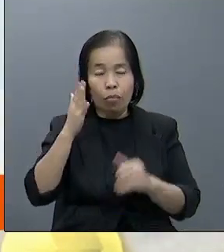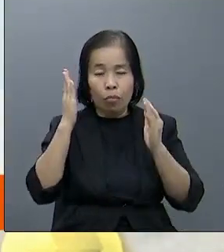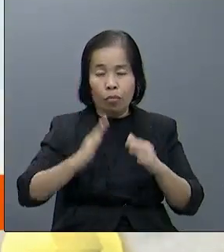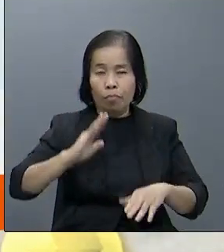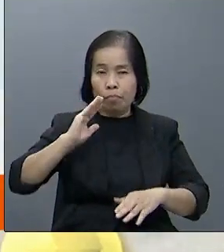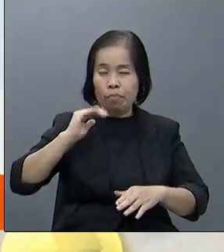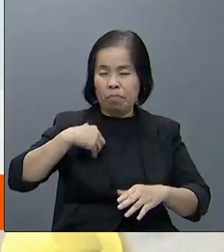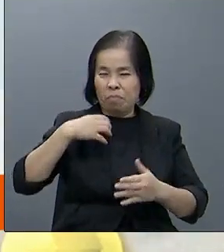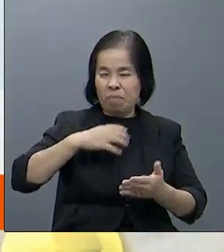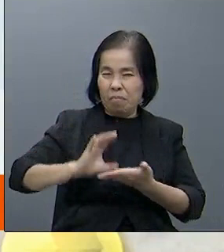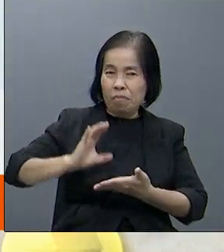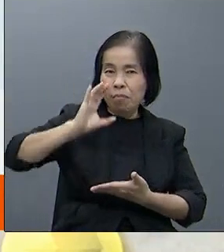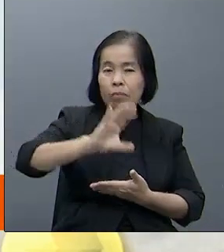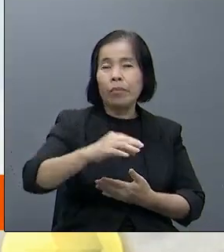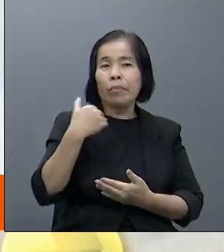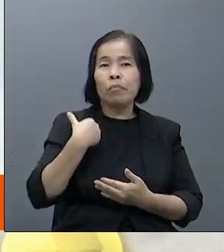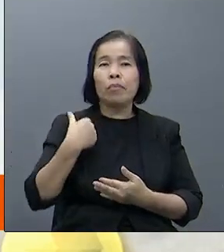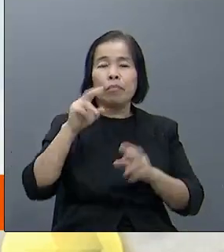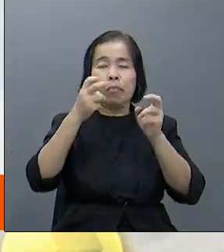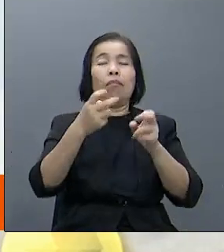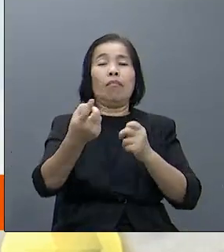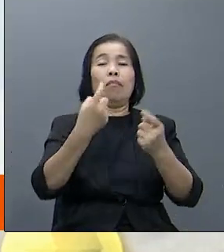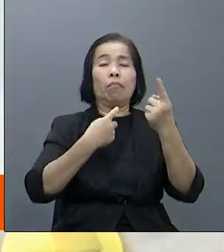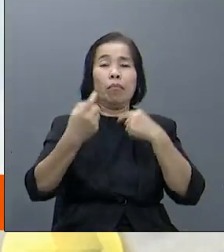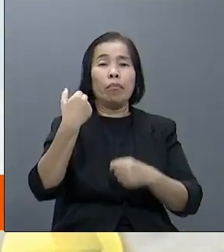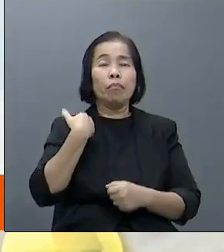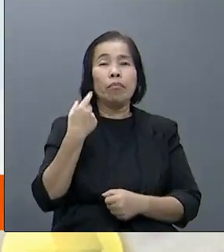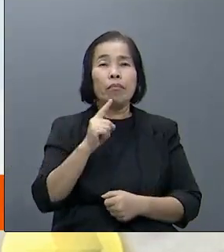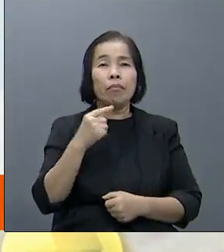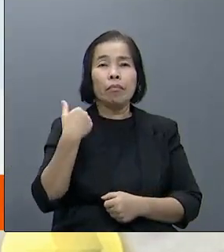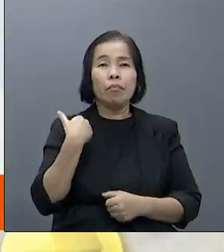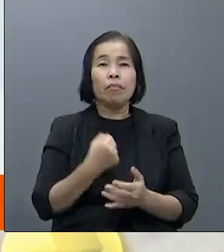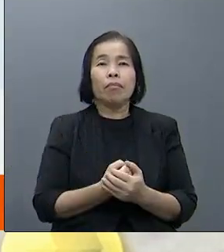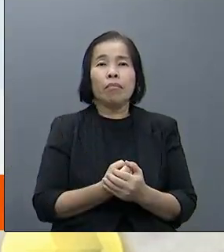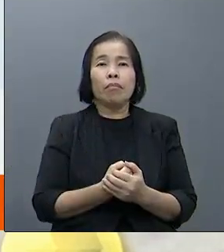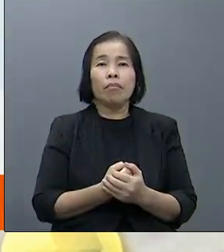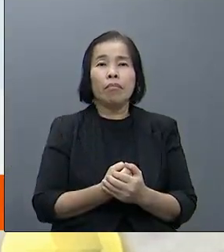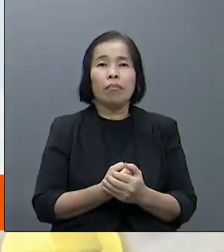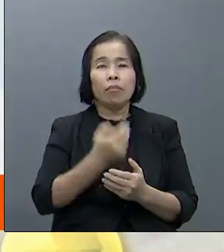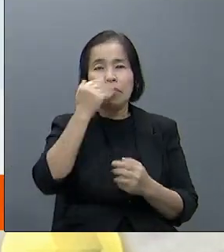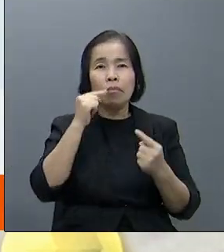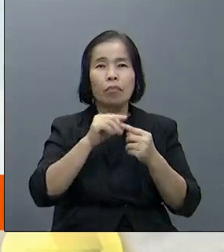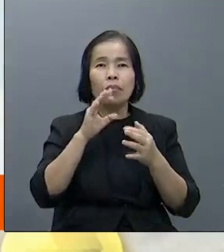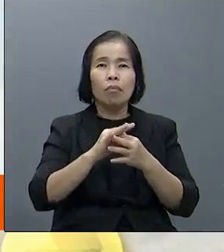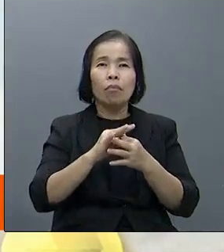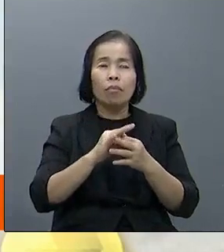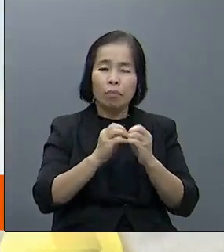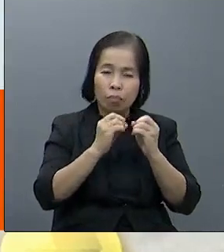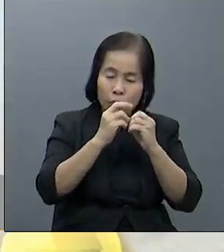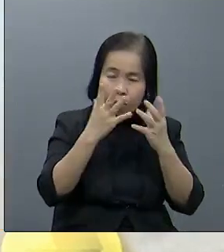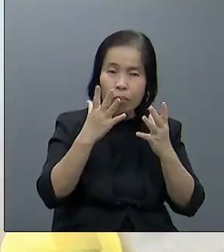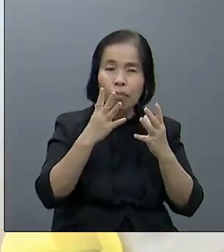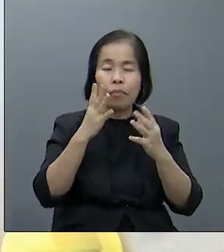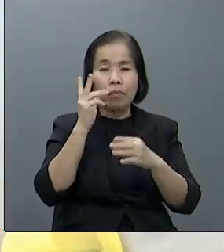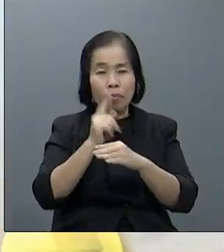เอ่อมีมีประเด็นที่ตั้งข้อสังเกตนะฮะคอนเซิร์นอะไรต่างๆนะรวมทั้งเรตเริก็คือเรื่องความชัดเจนของ